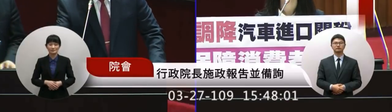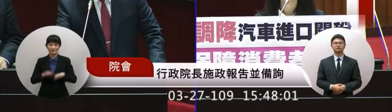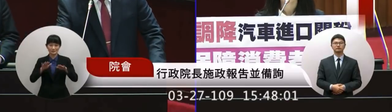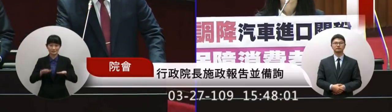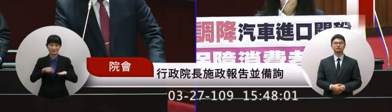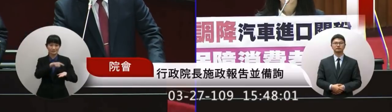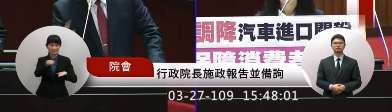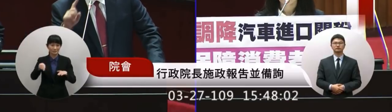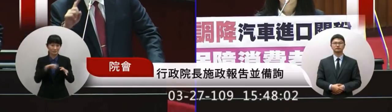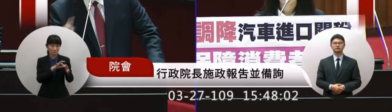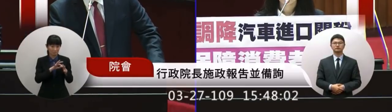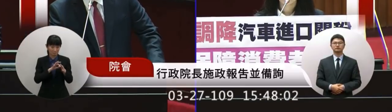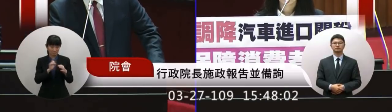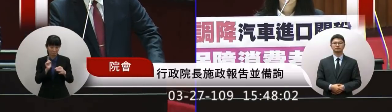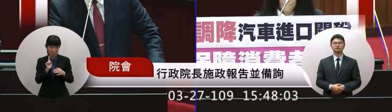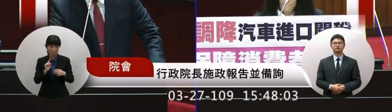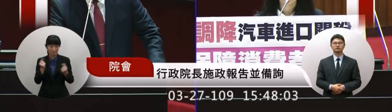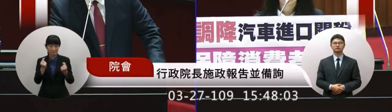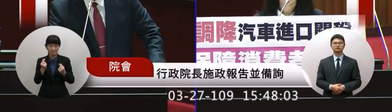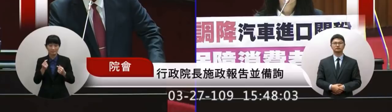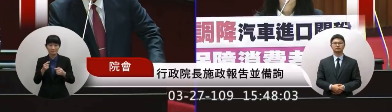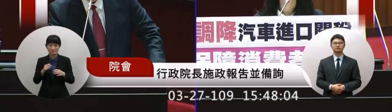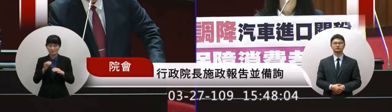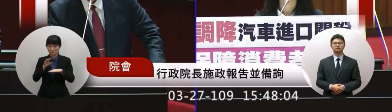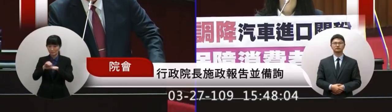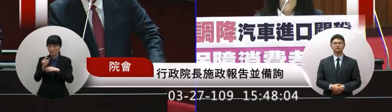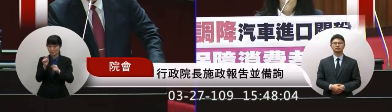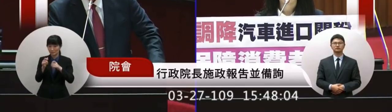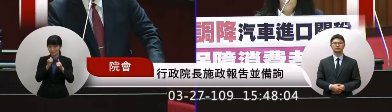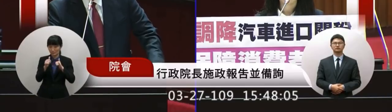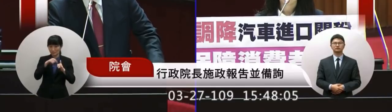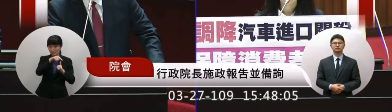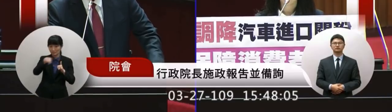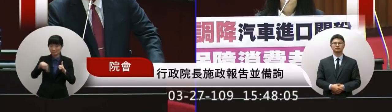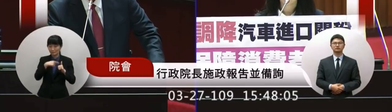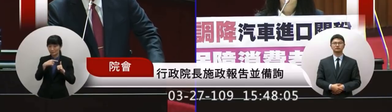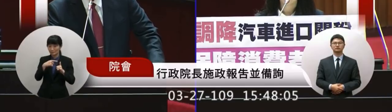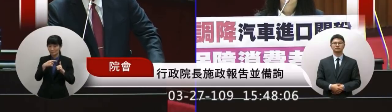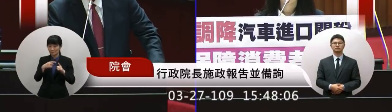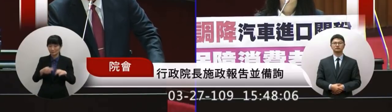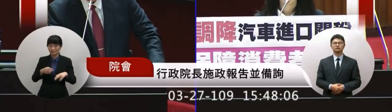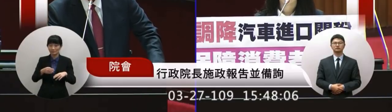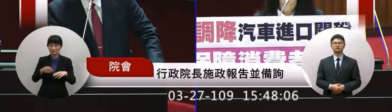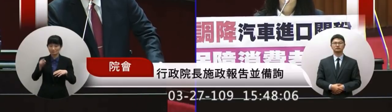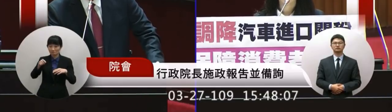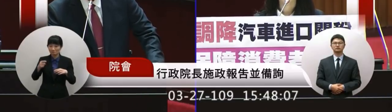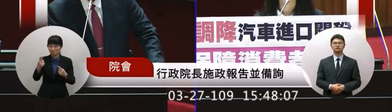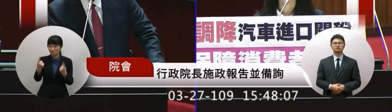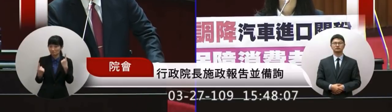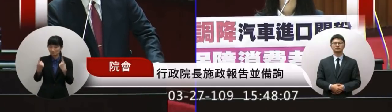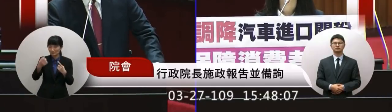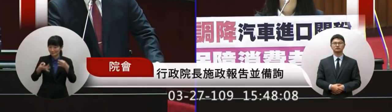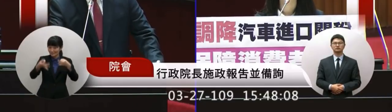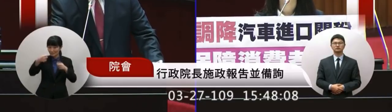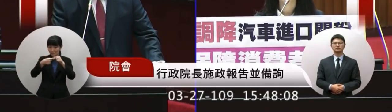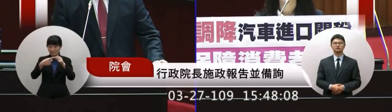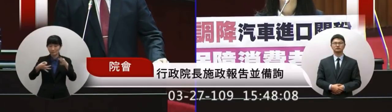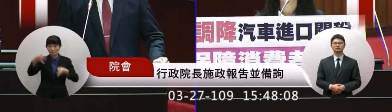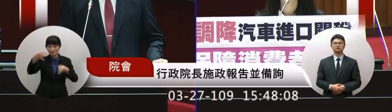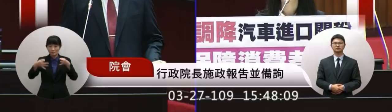在关心的，大概从消费者的角度就是性价比、性能跟价格的一个考